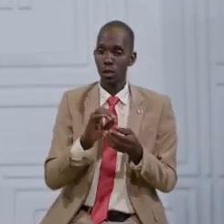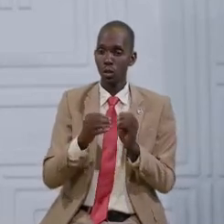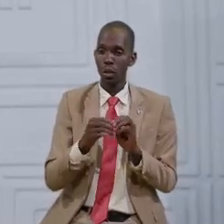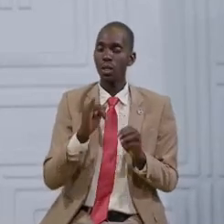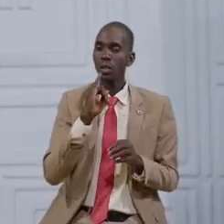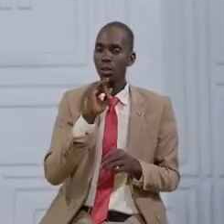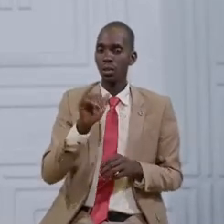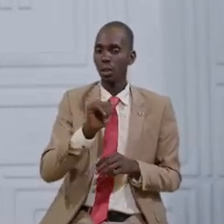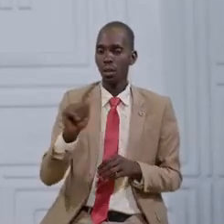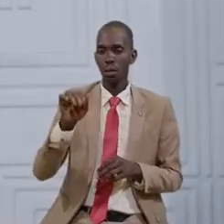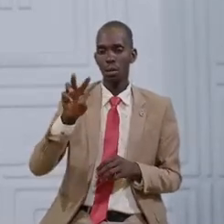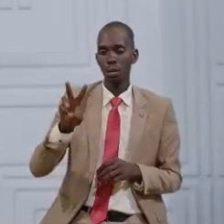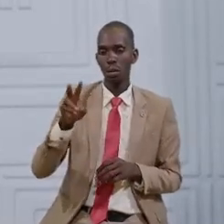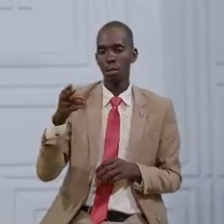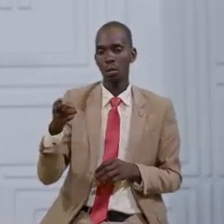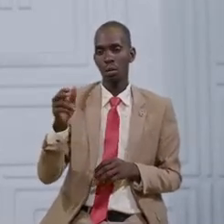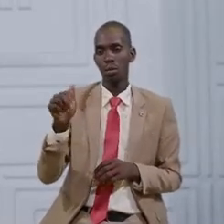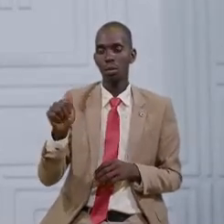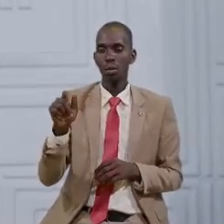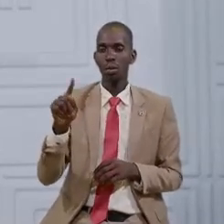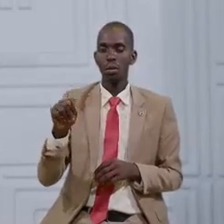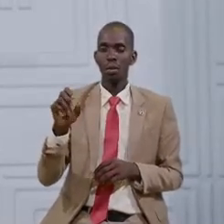vos informations par WhatsApp.